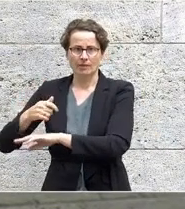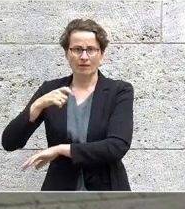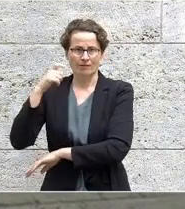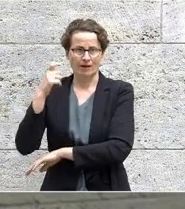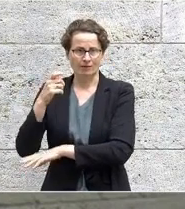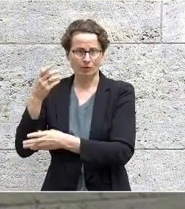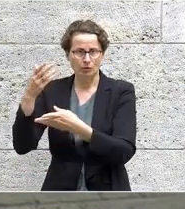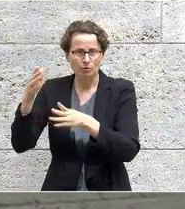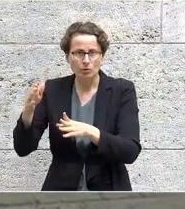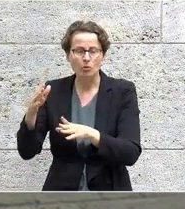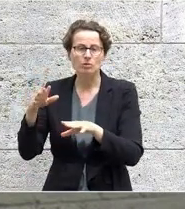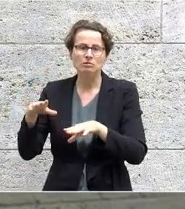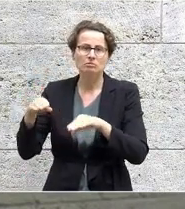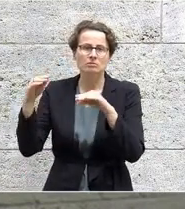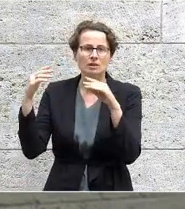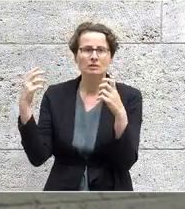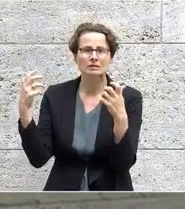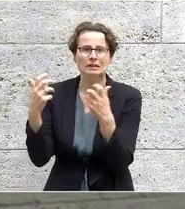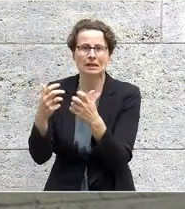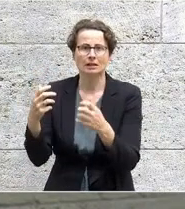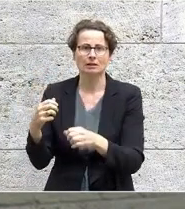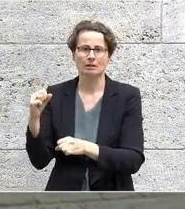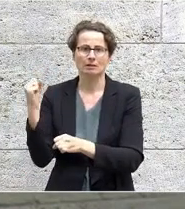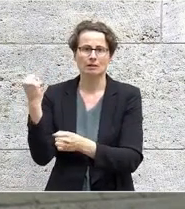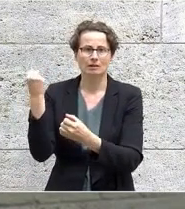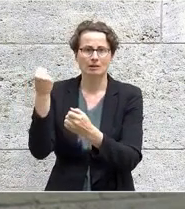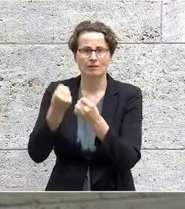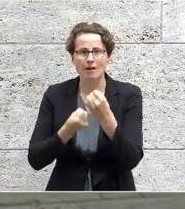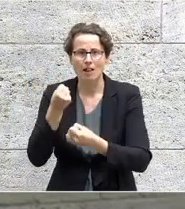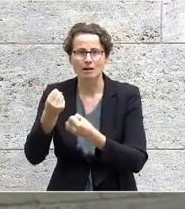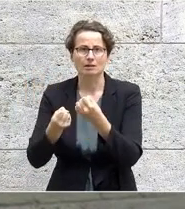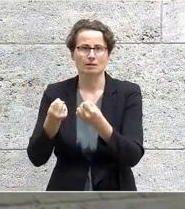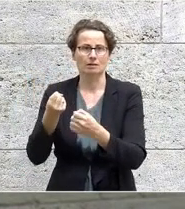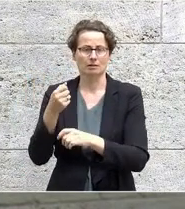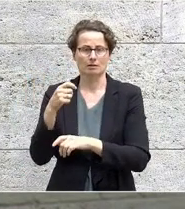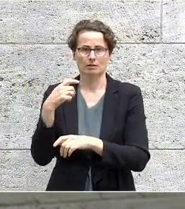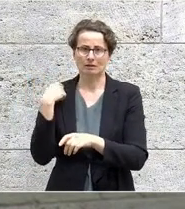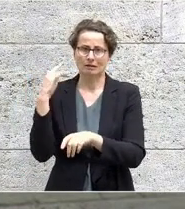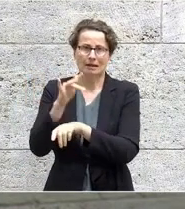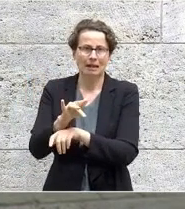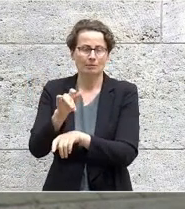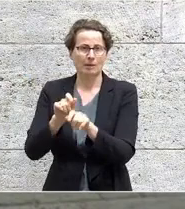und Gewalt gegen Menschen und Völker.